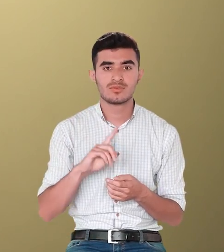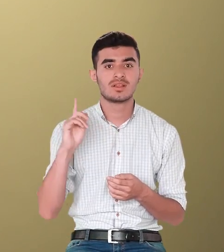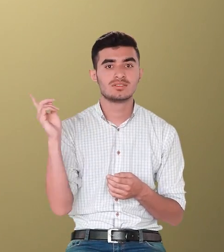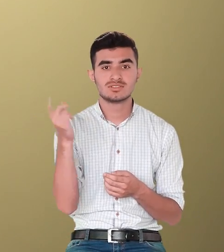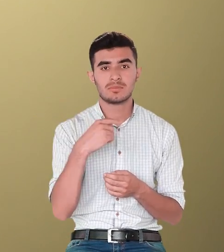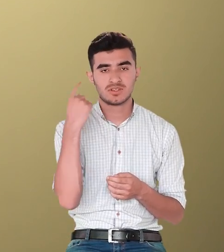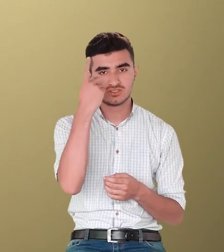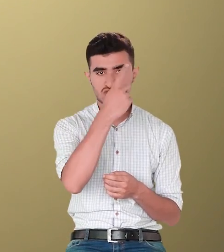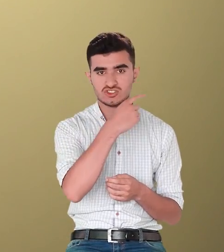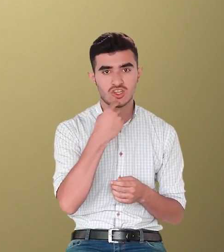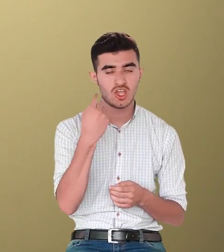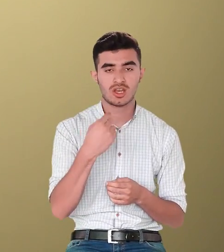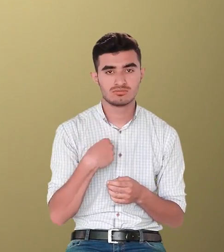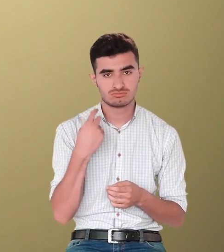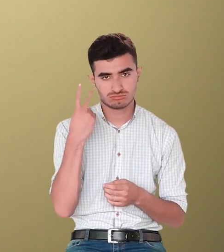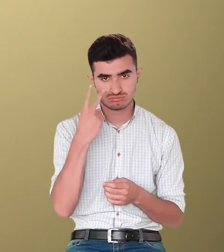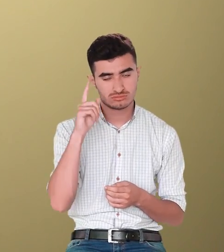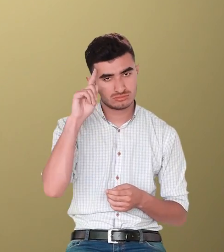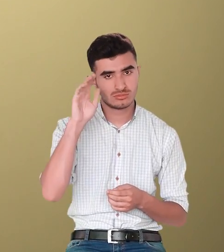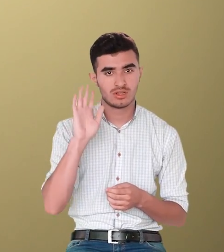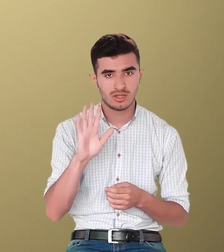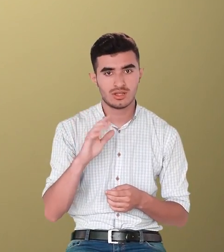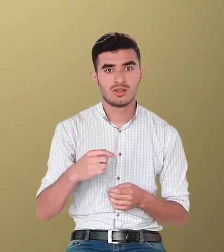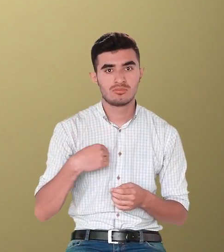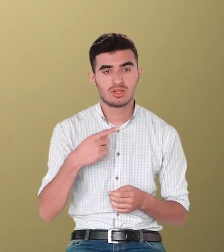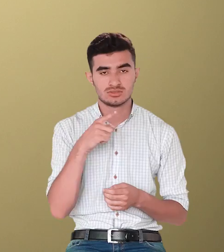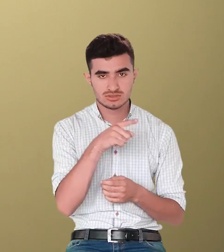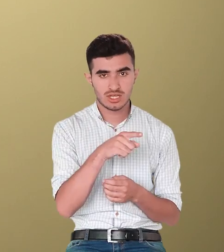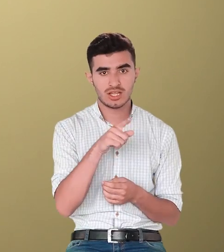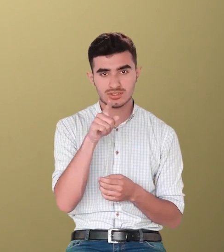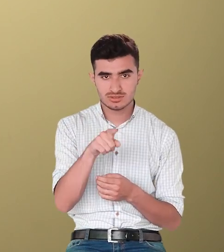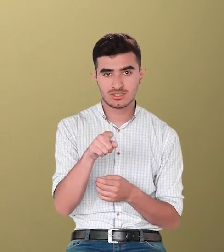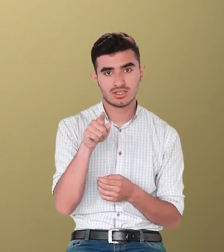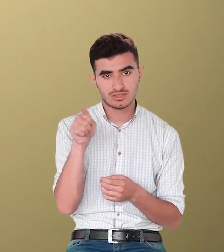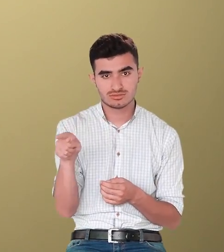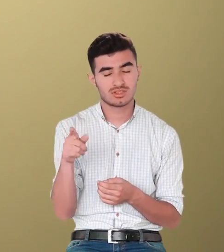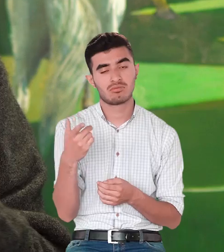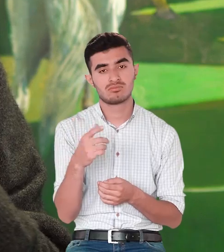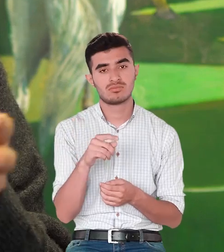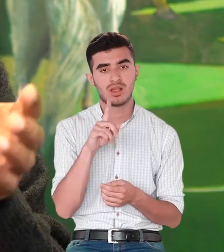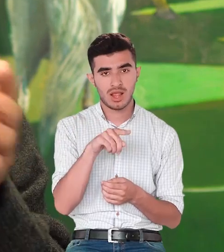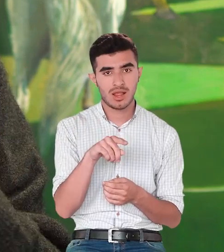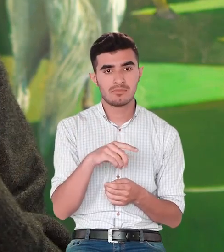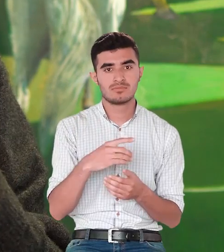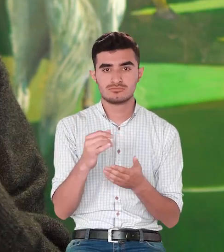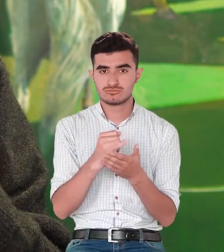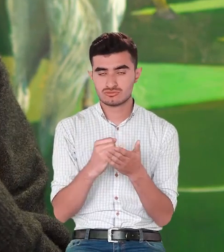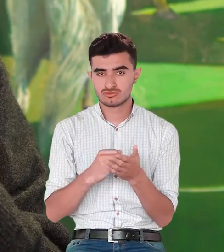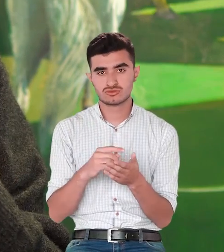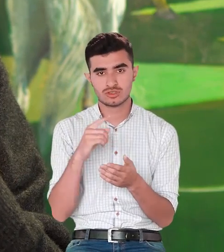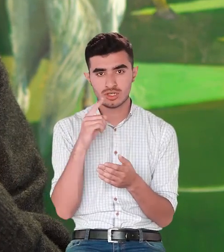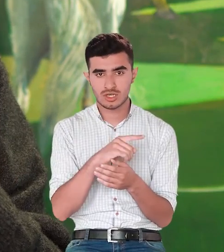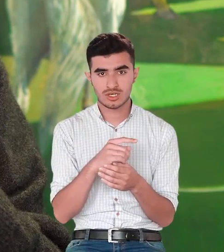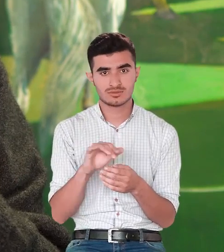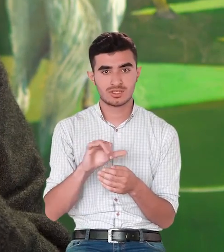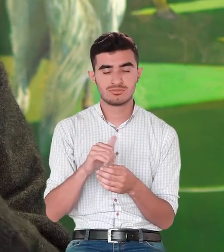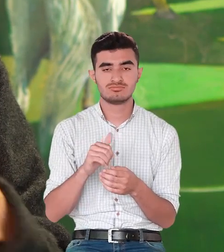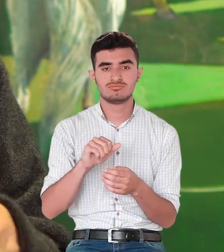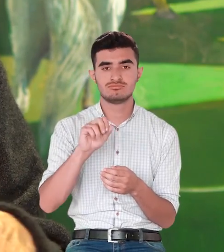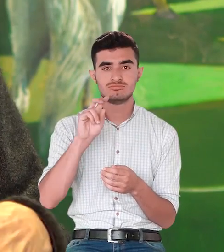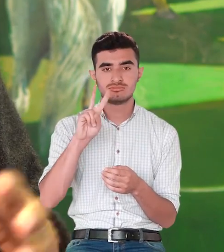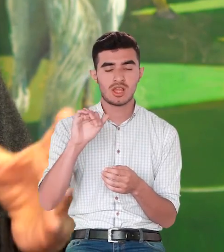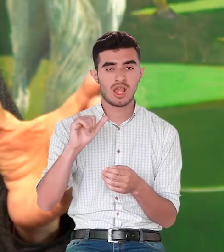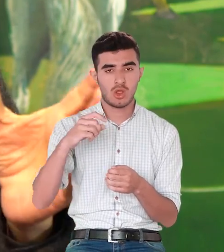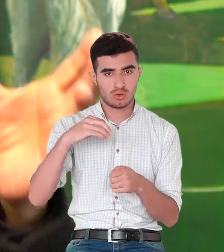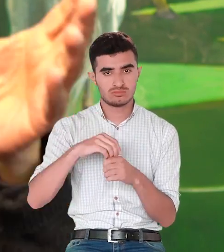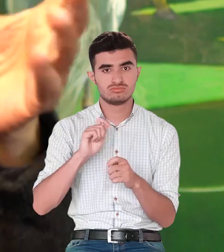ناک, اس کے یہ. تو مجھے ایک دفعہ ایک خاتون تھی, بہت کسی بڑے افسر کی بیوی, تو